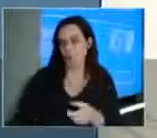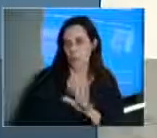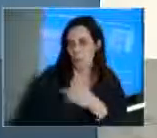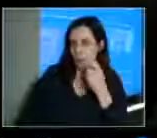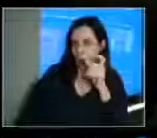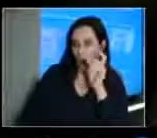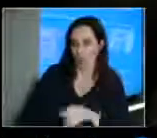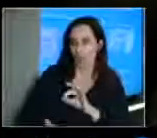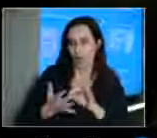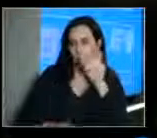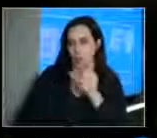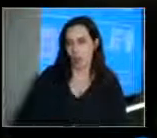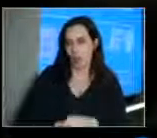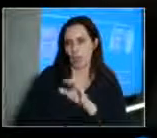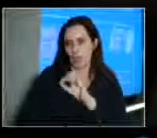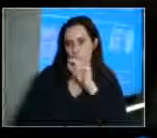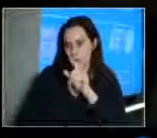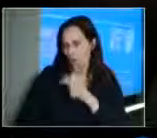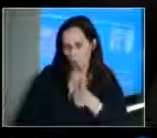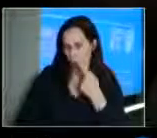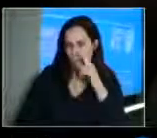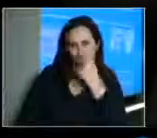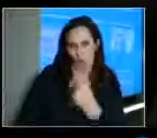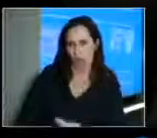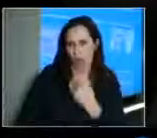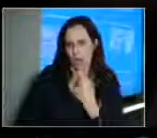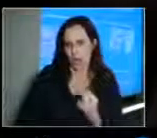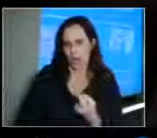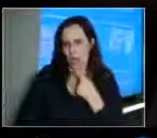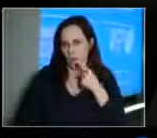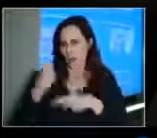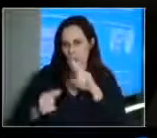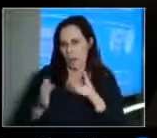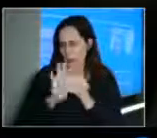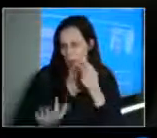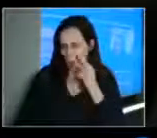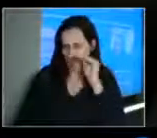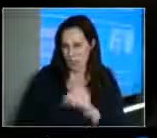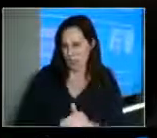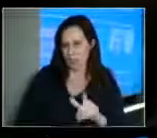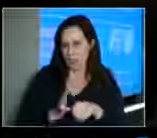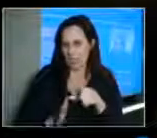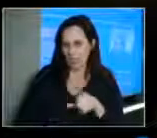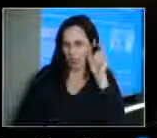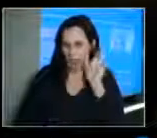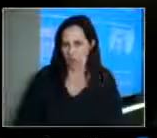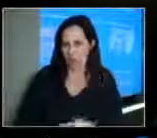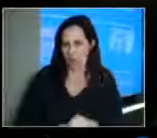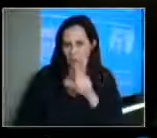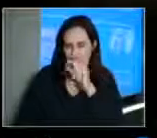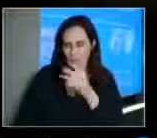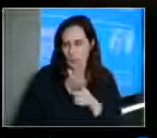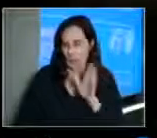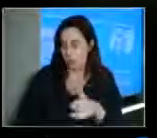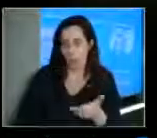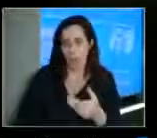פושם בטוויטר, זה אני לא נכנסתי לכל בן אדם, ראיתי מה הוא כתב בשנת 2016. טכנית, זה שבן אדם מצייץ, את יודעת,